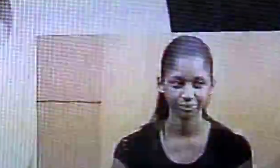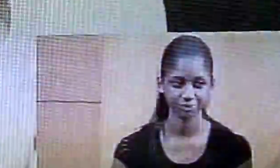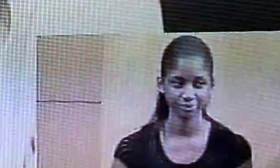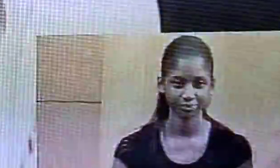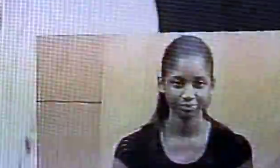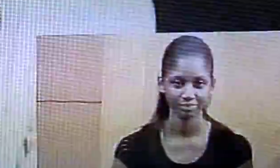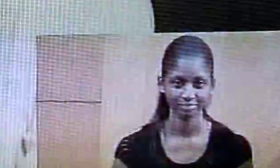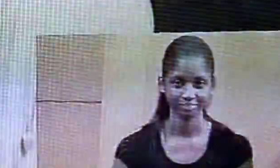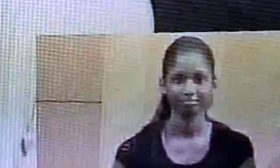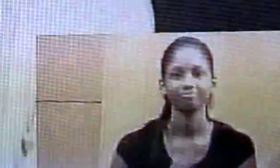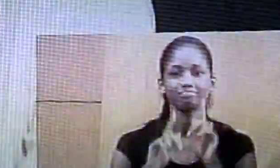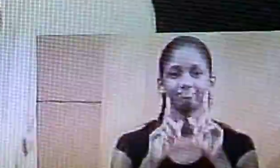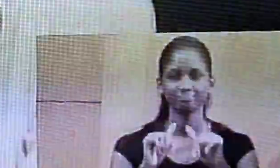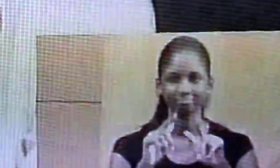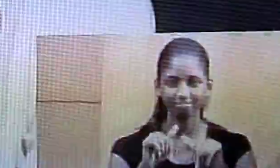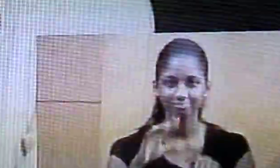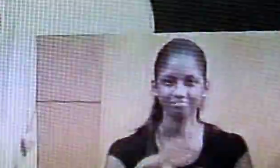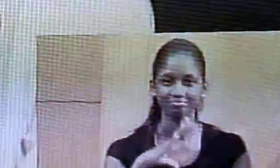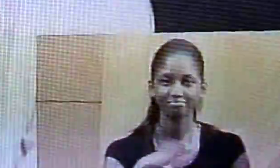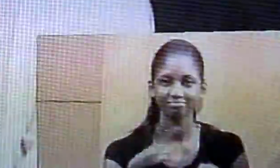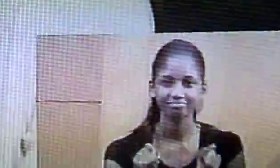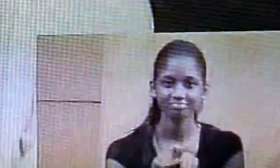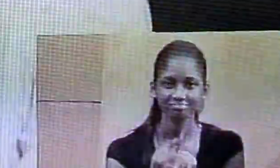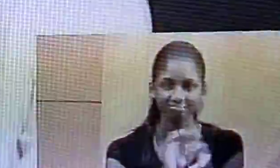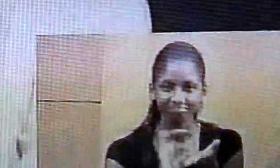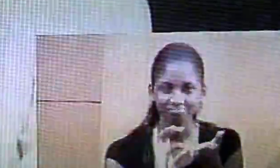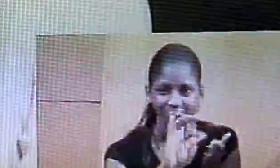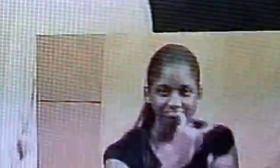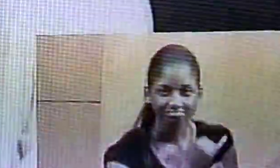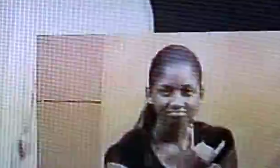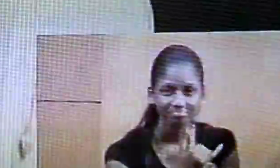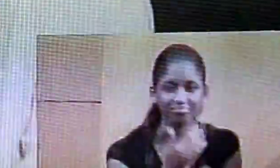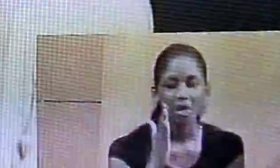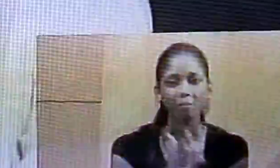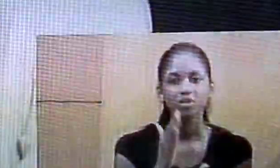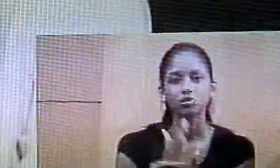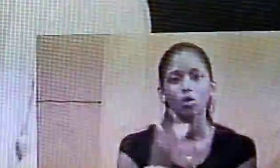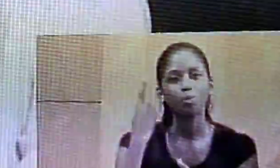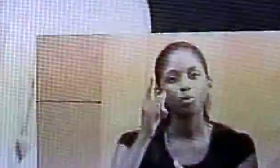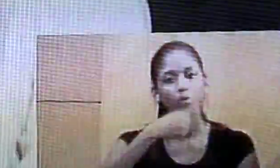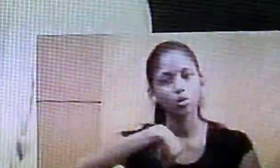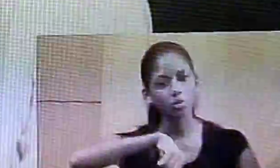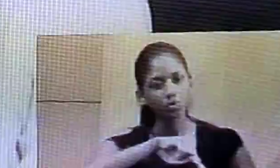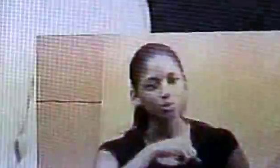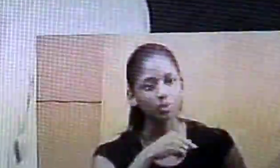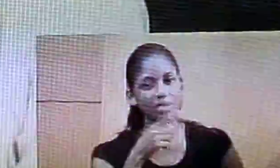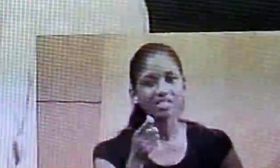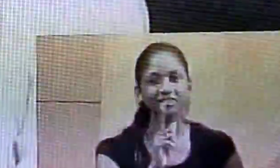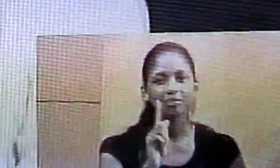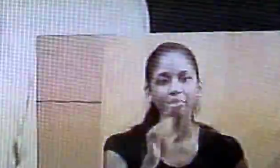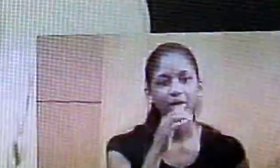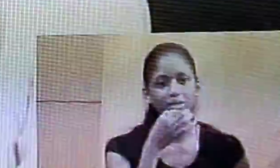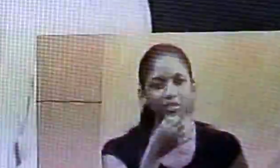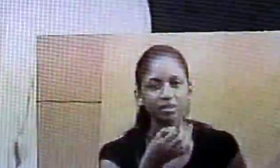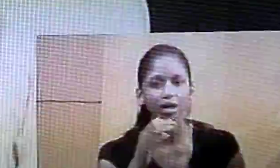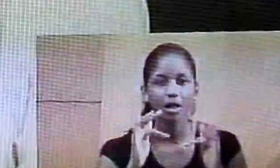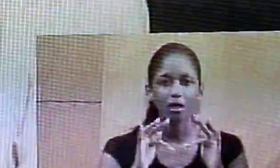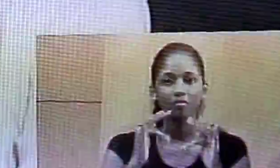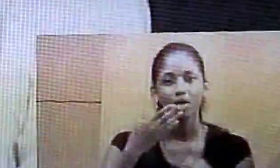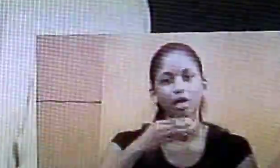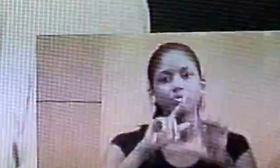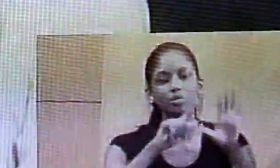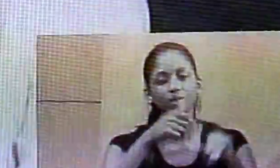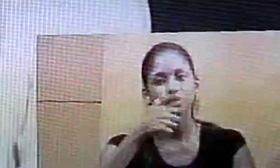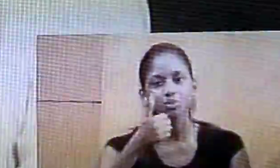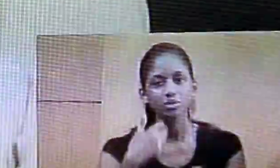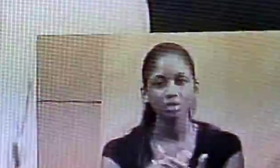Et c'est là qu'il y a la supercherie. Parce qu'il n'est pas question pour nous de dire que la M71